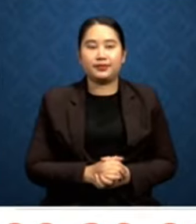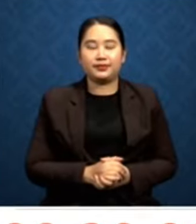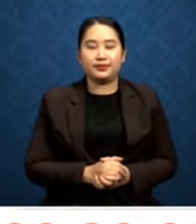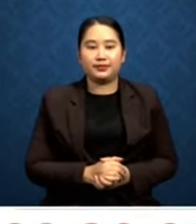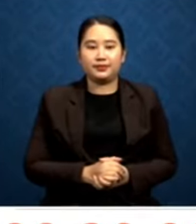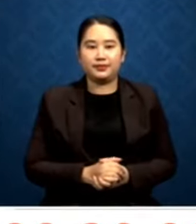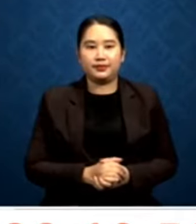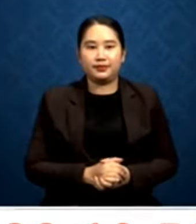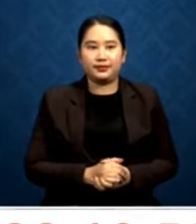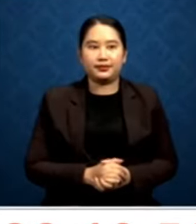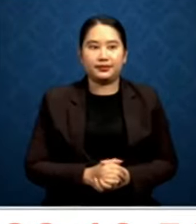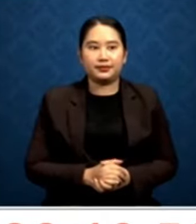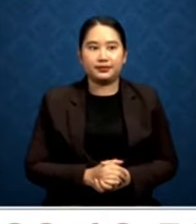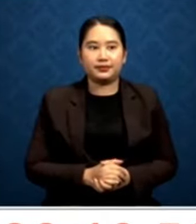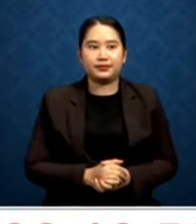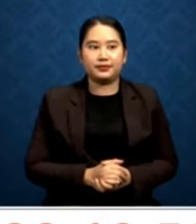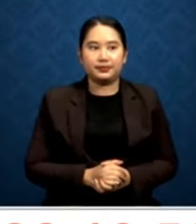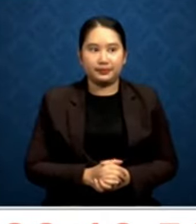บ